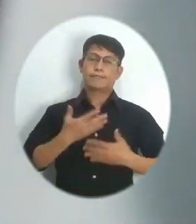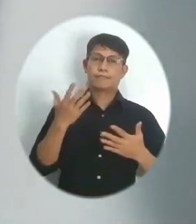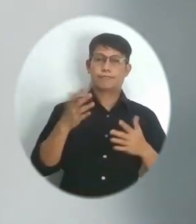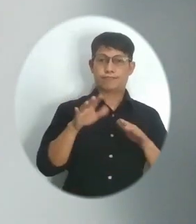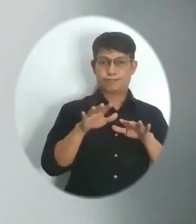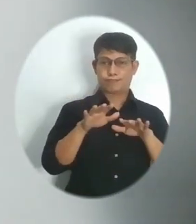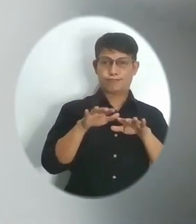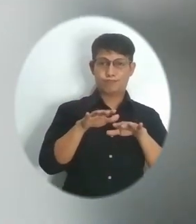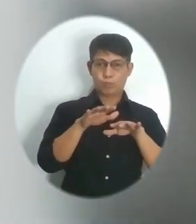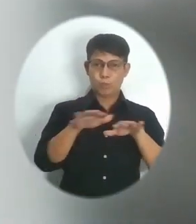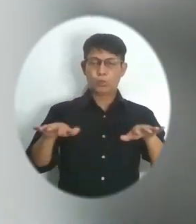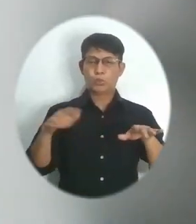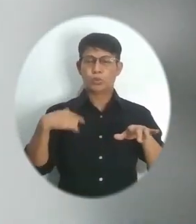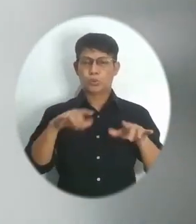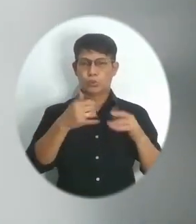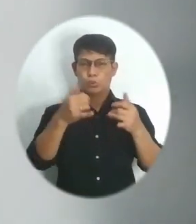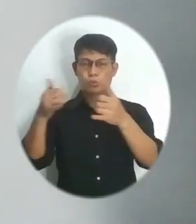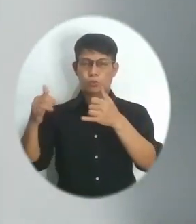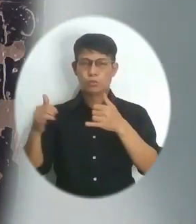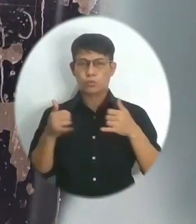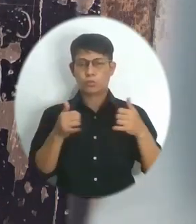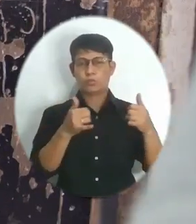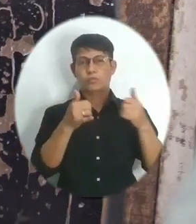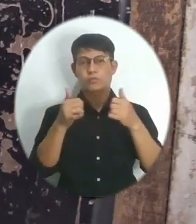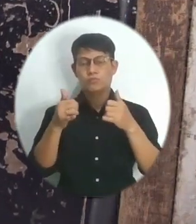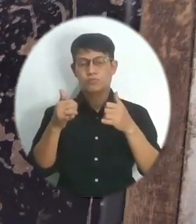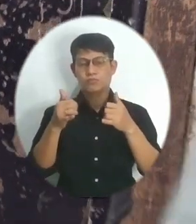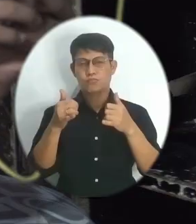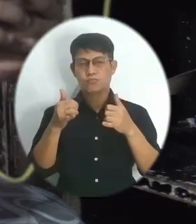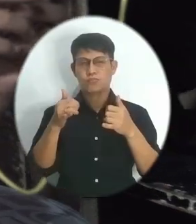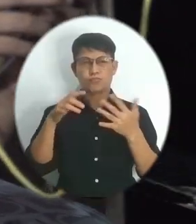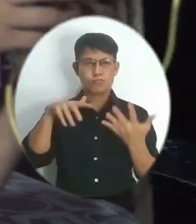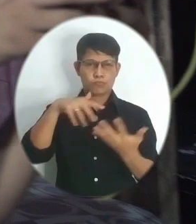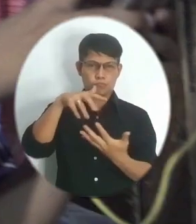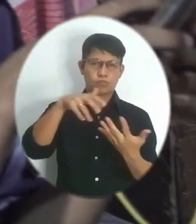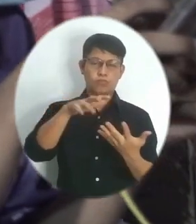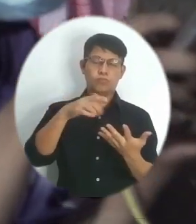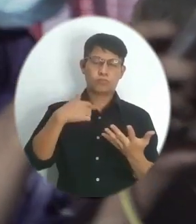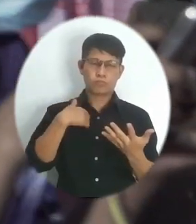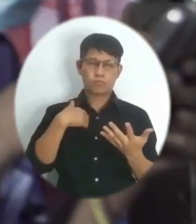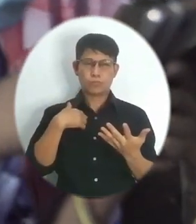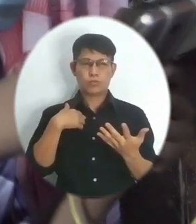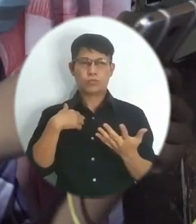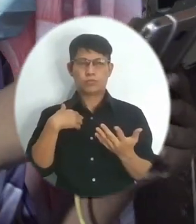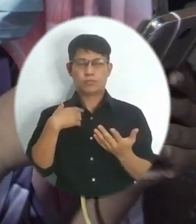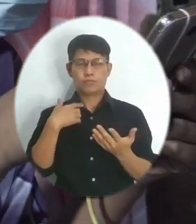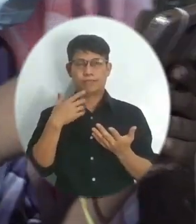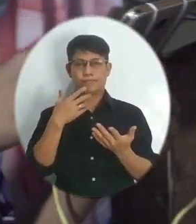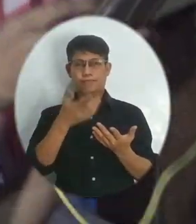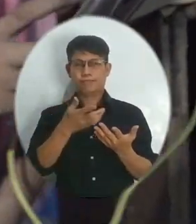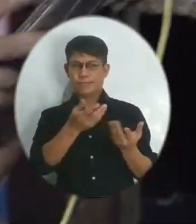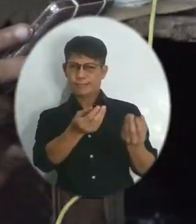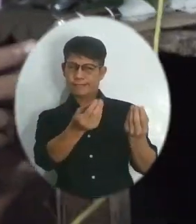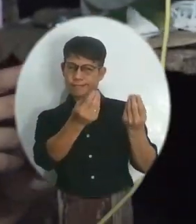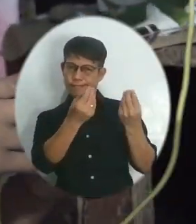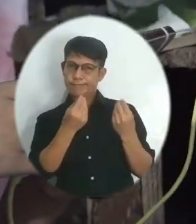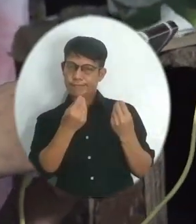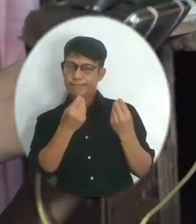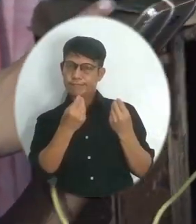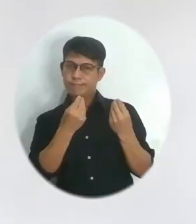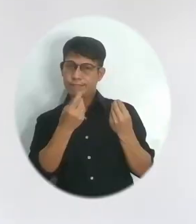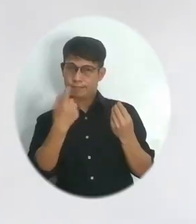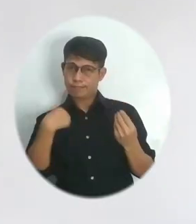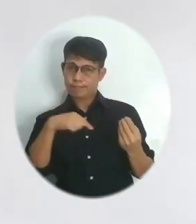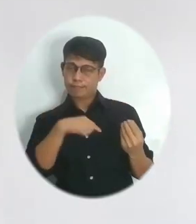Natutuwa tayo pag nakikita natin masaya ang mga bata naglalaro at puno ng sigla. Sila ang isa sa mga nagbibigay sa